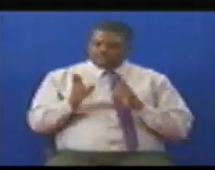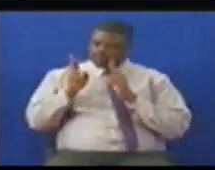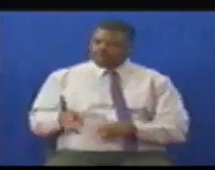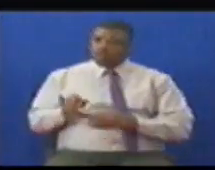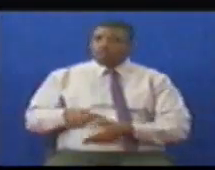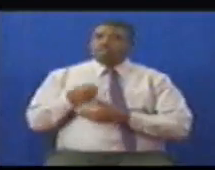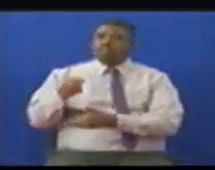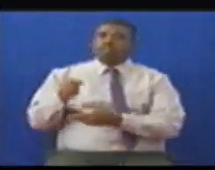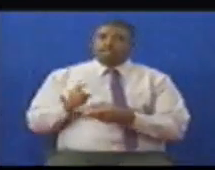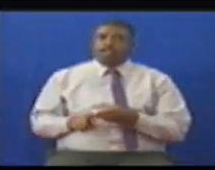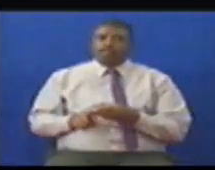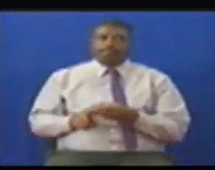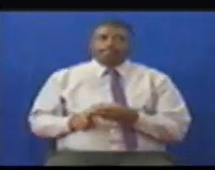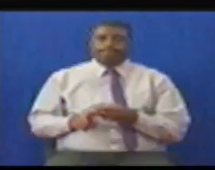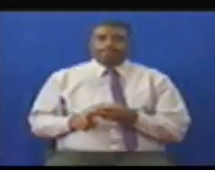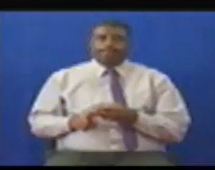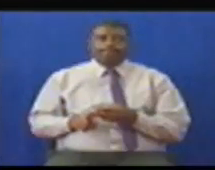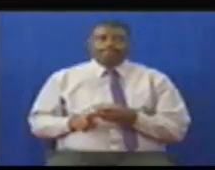wa biashara kwa kupunguza gharama za muda.